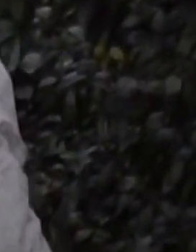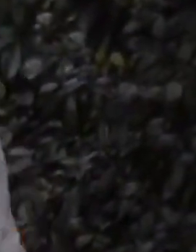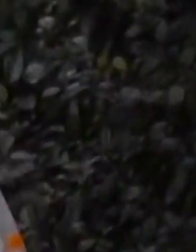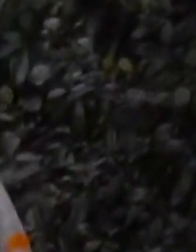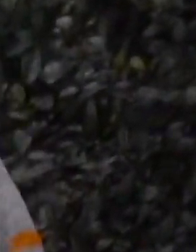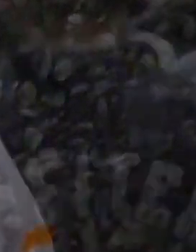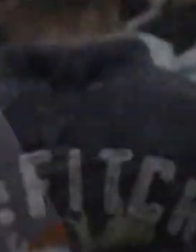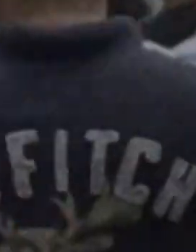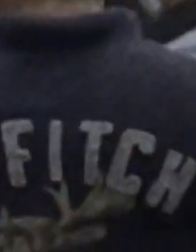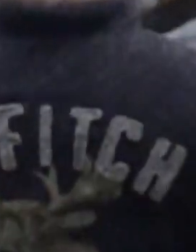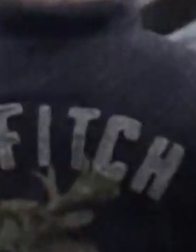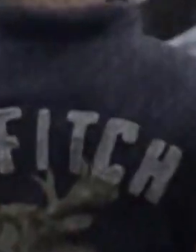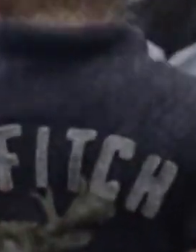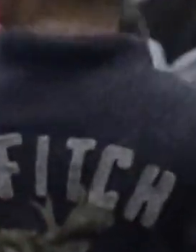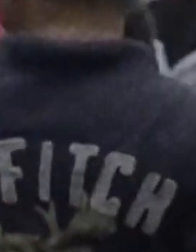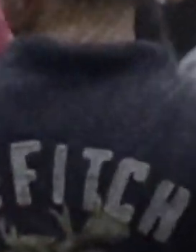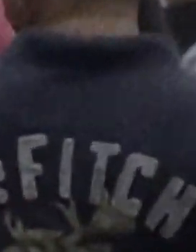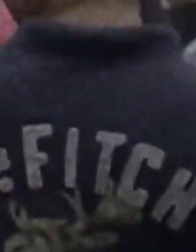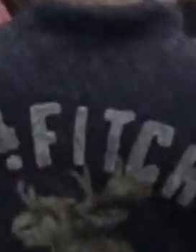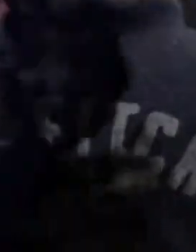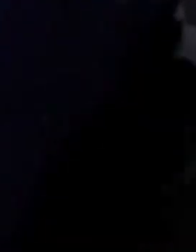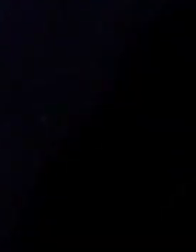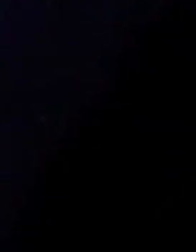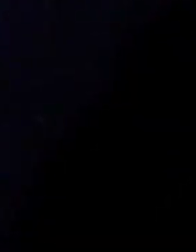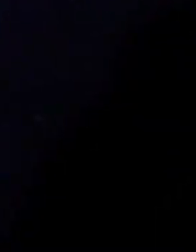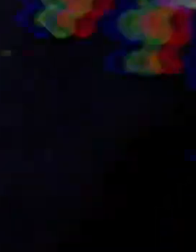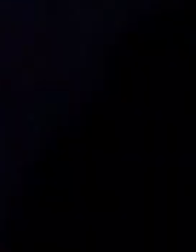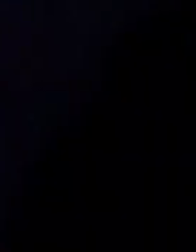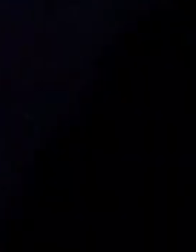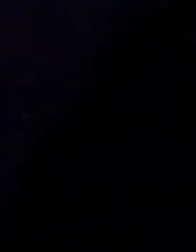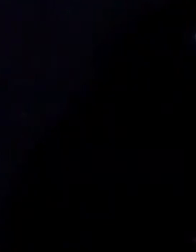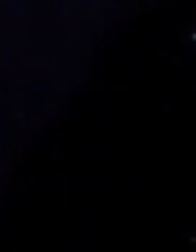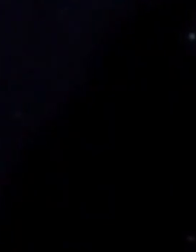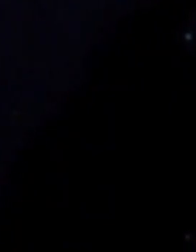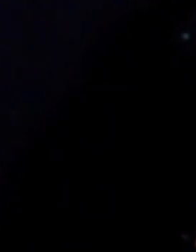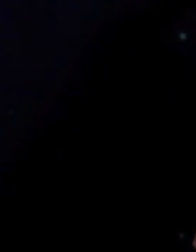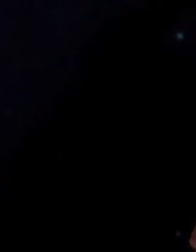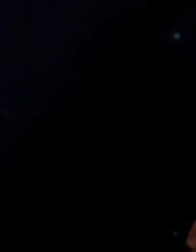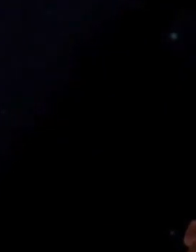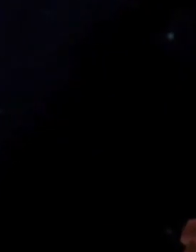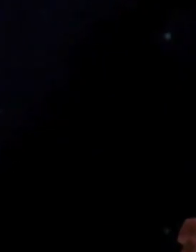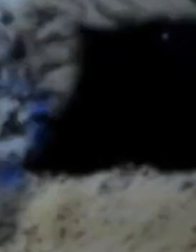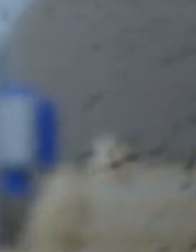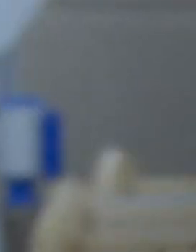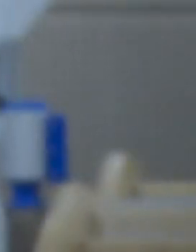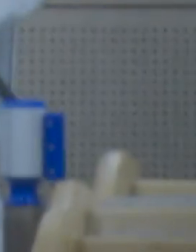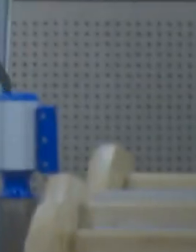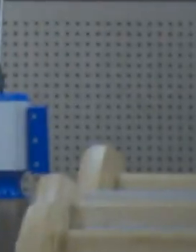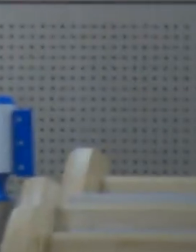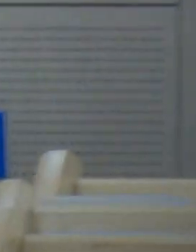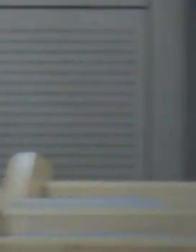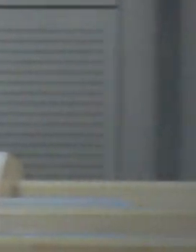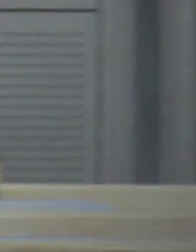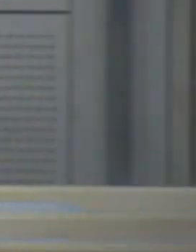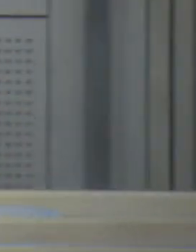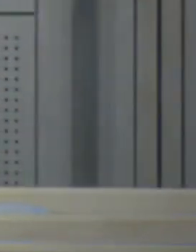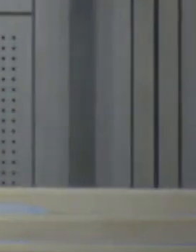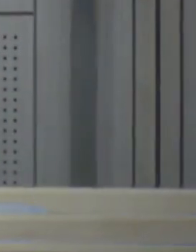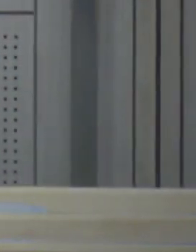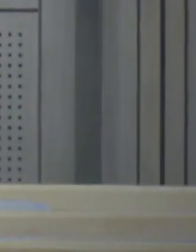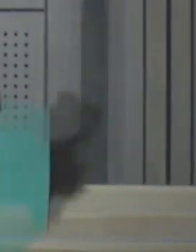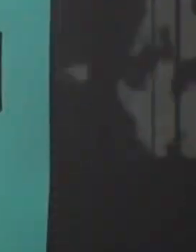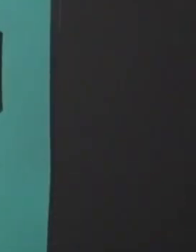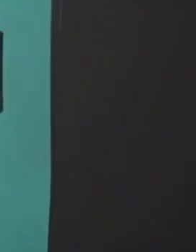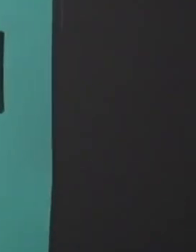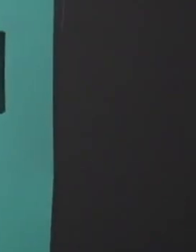2020 년 전 세계를 강타한 바이러스 코로나 1 2 함께 모여 예배 할 수 없는 초유의 상황